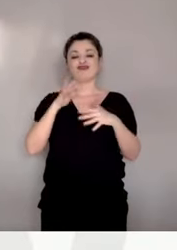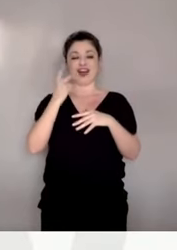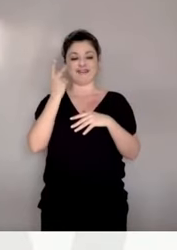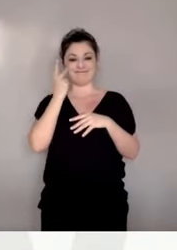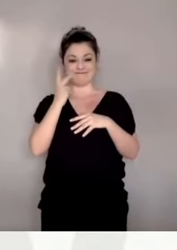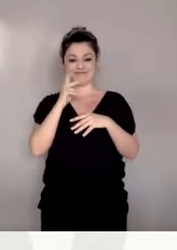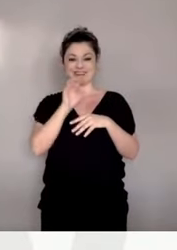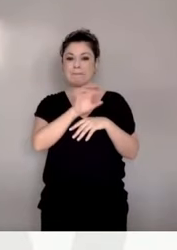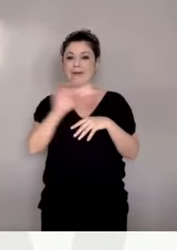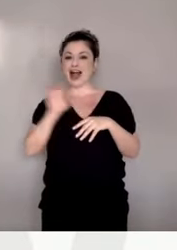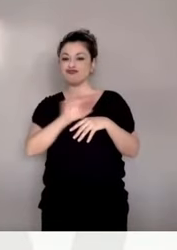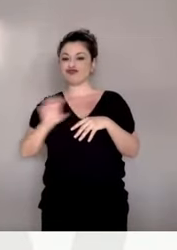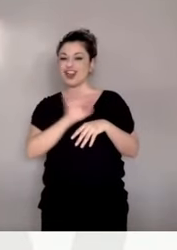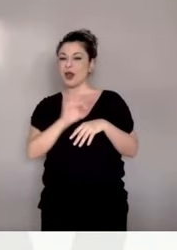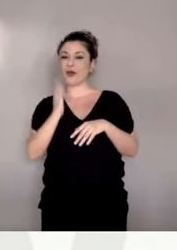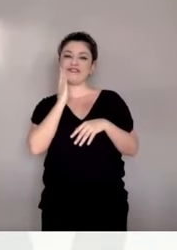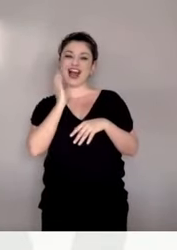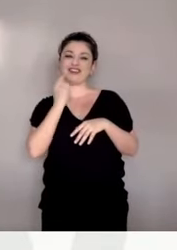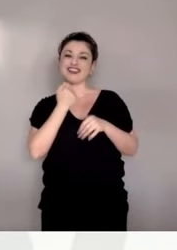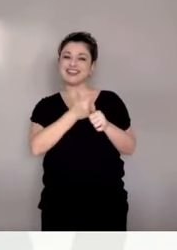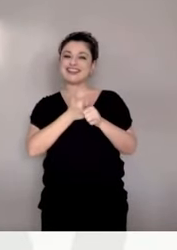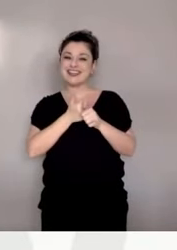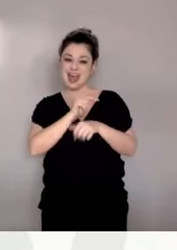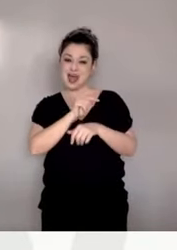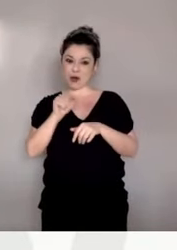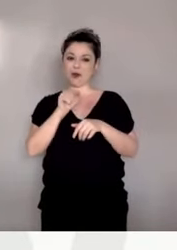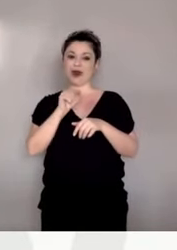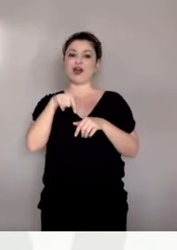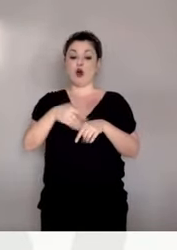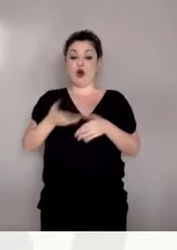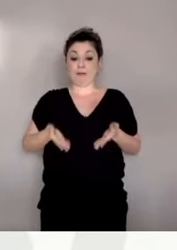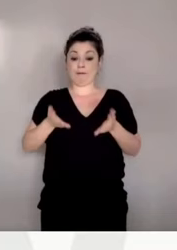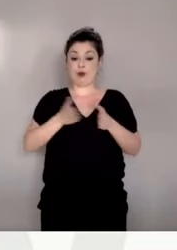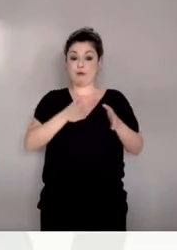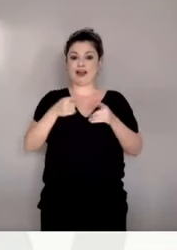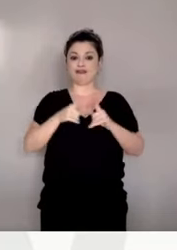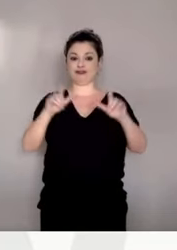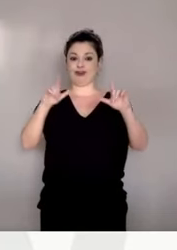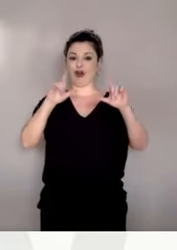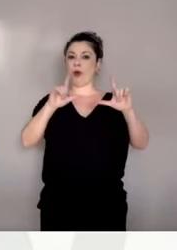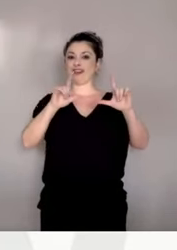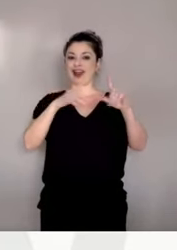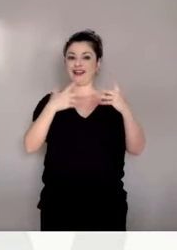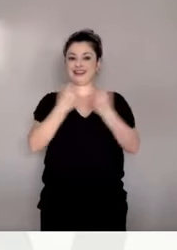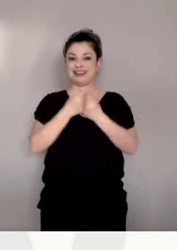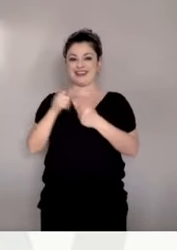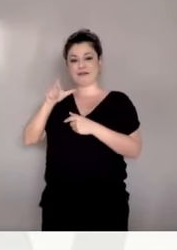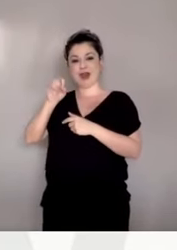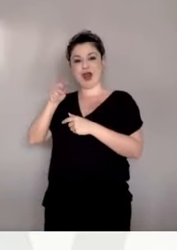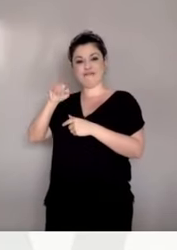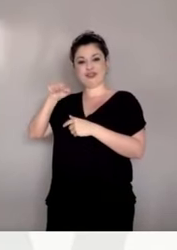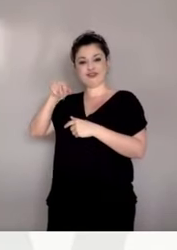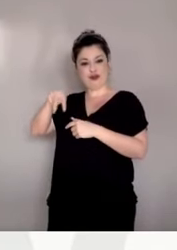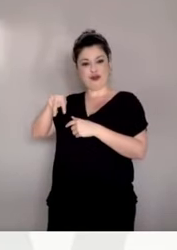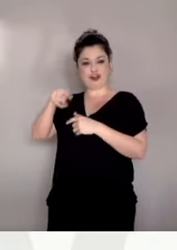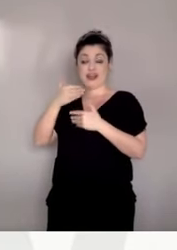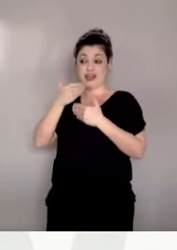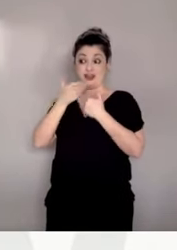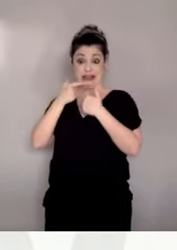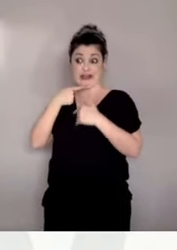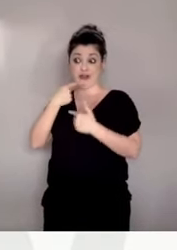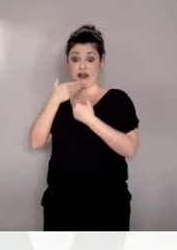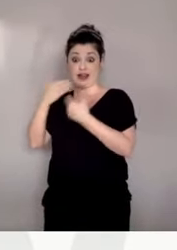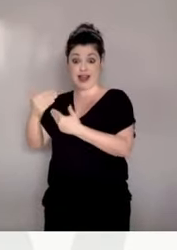seguendo. Io adesso sono inquadrato insieme a Gioia Lovison, che ringrazio appunto per